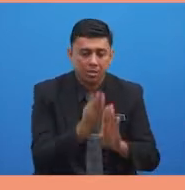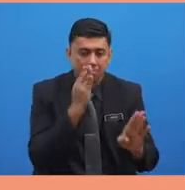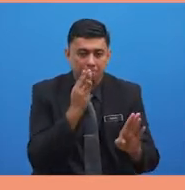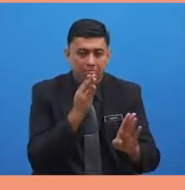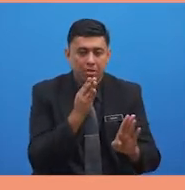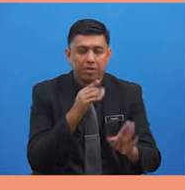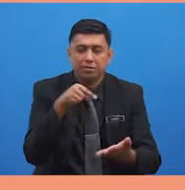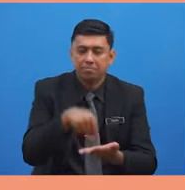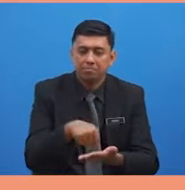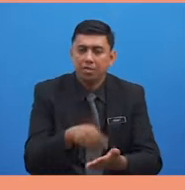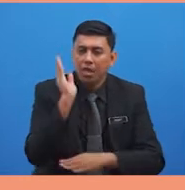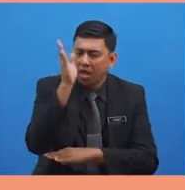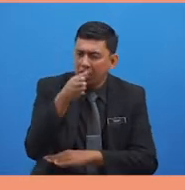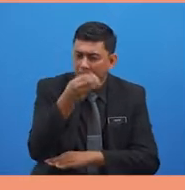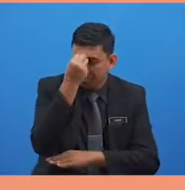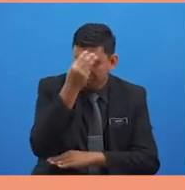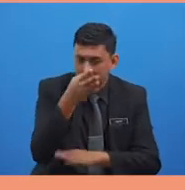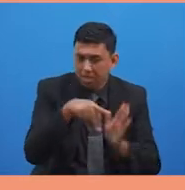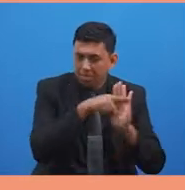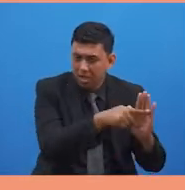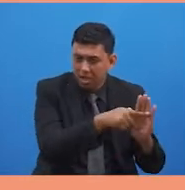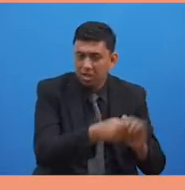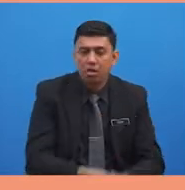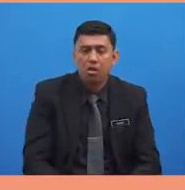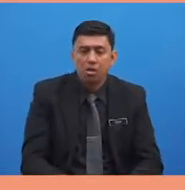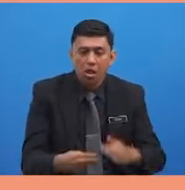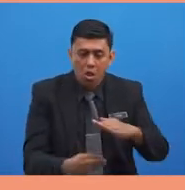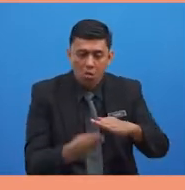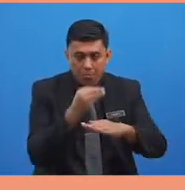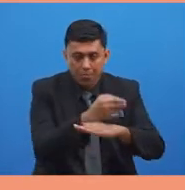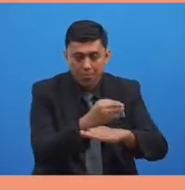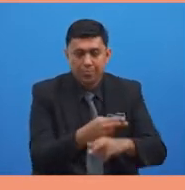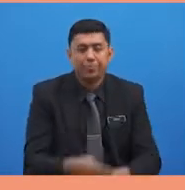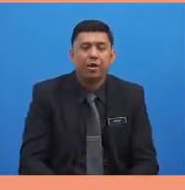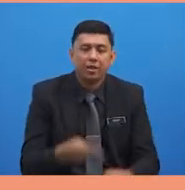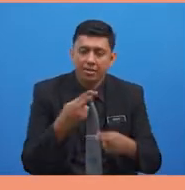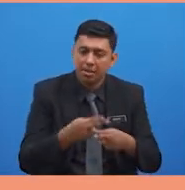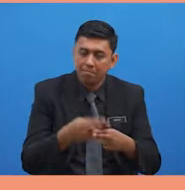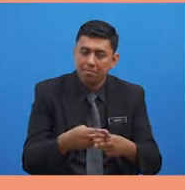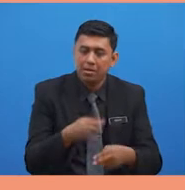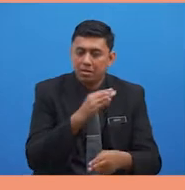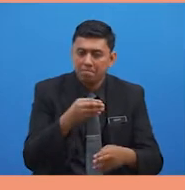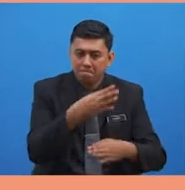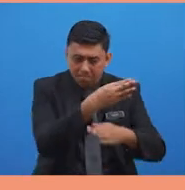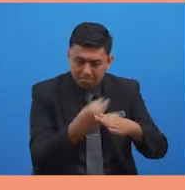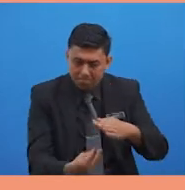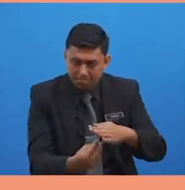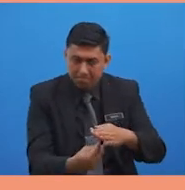Baris pernyataan ini akan memaparkan output hi dan nama yang telah